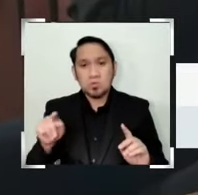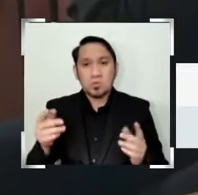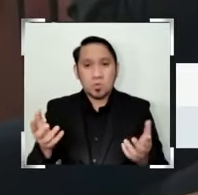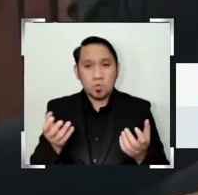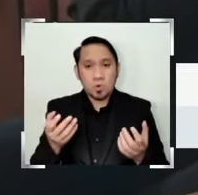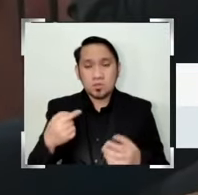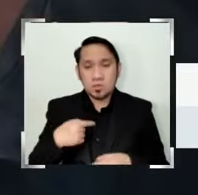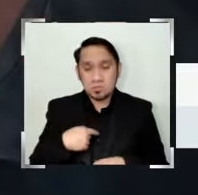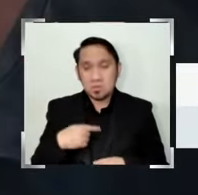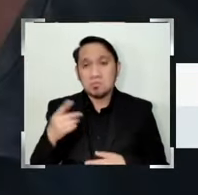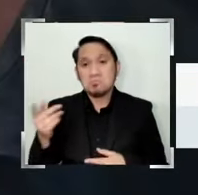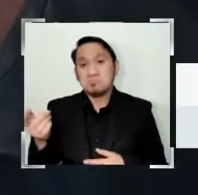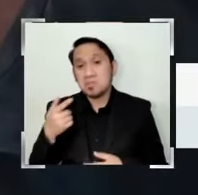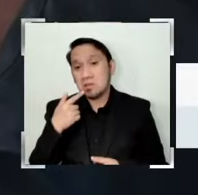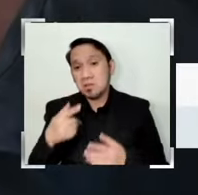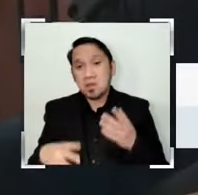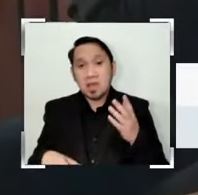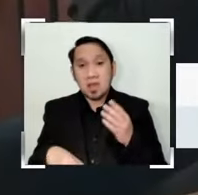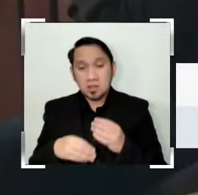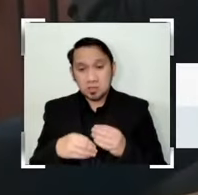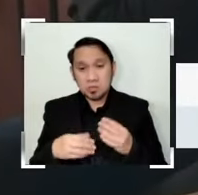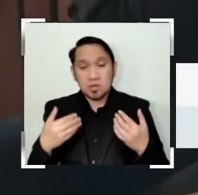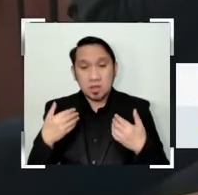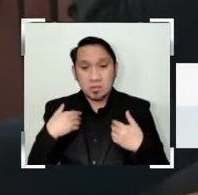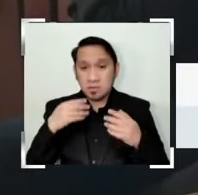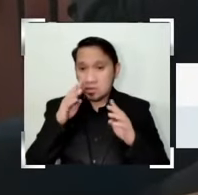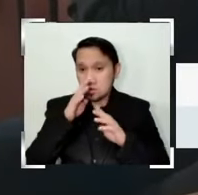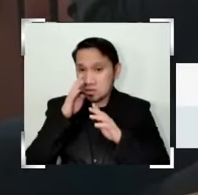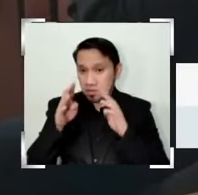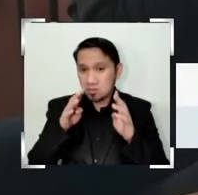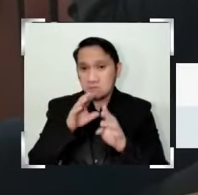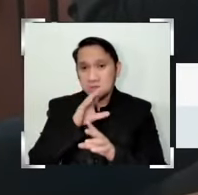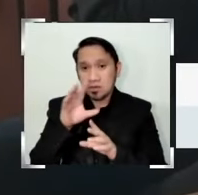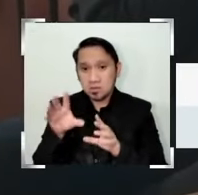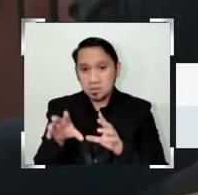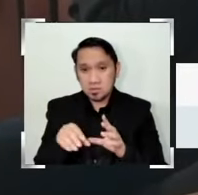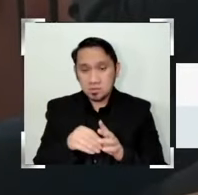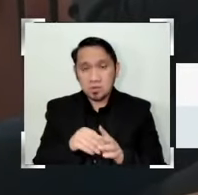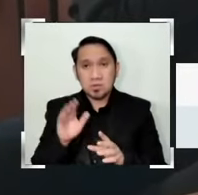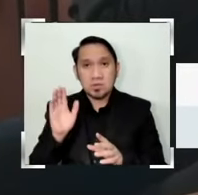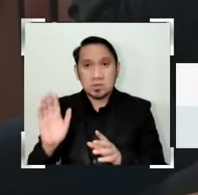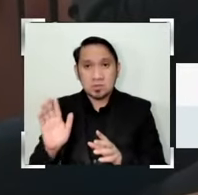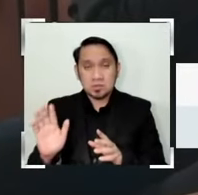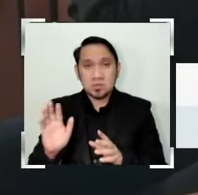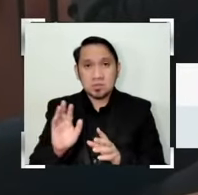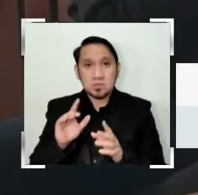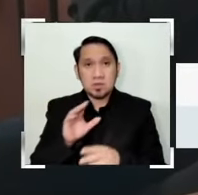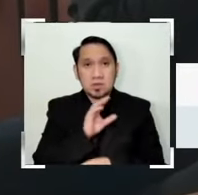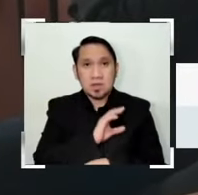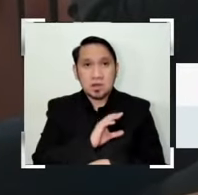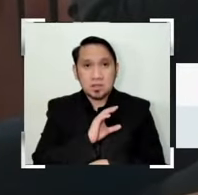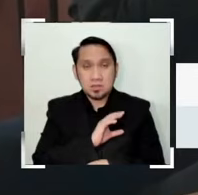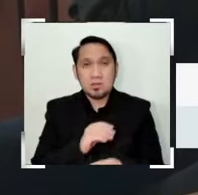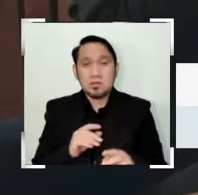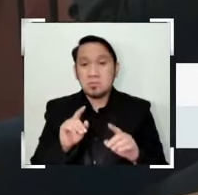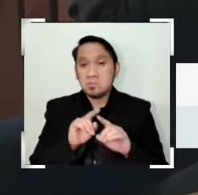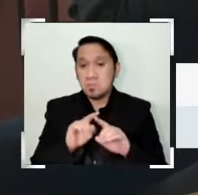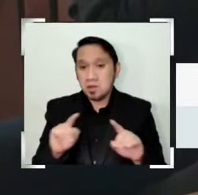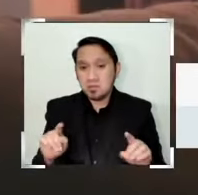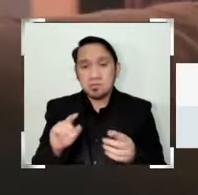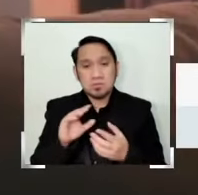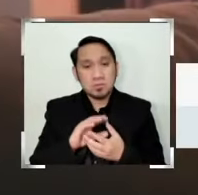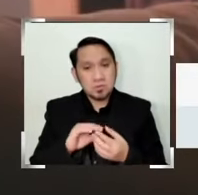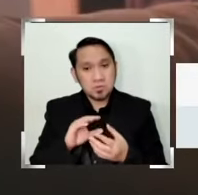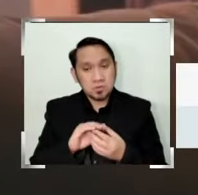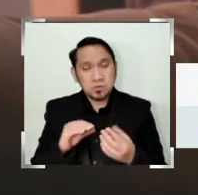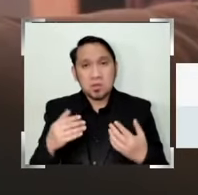Liza, gusto sana niyang may creative participation siya sa mga ginagampanan niyang karakter. Pero kwento niya, meron